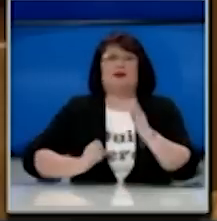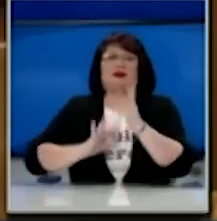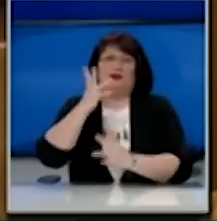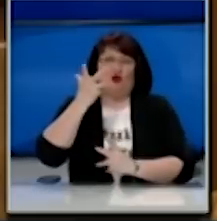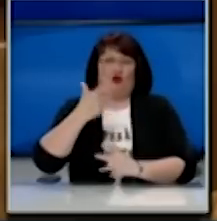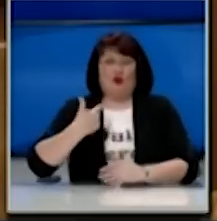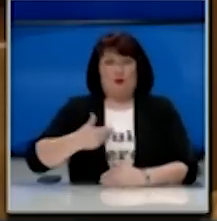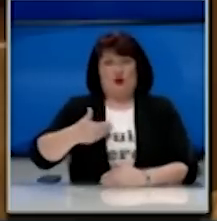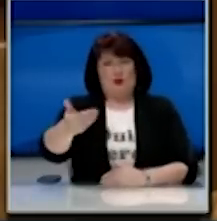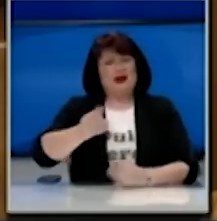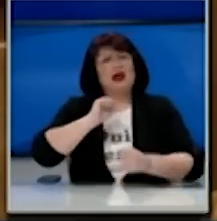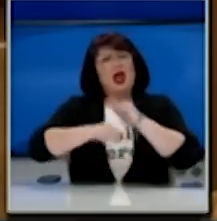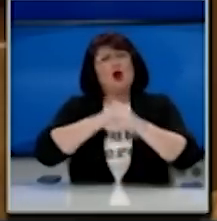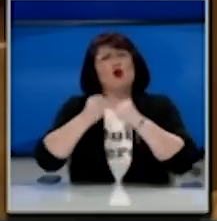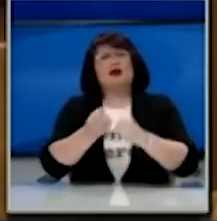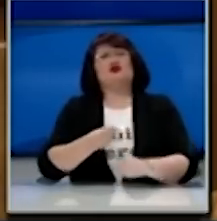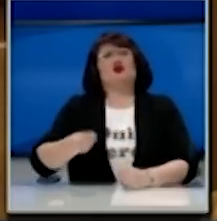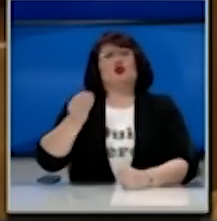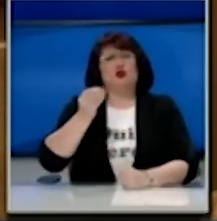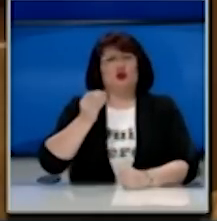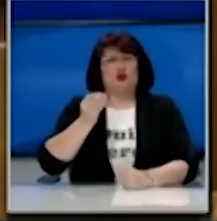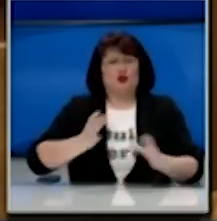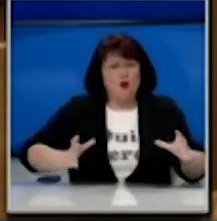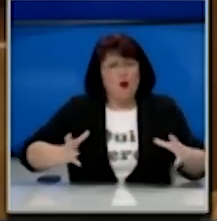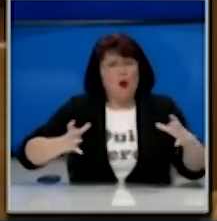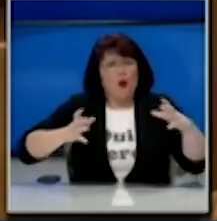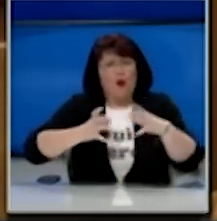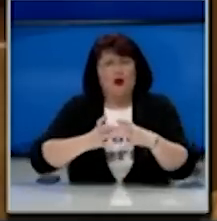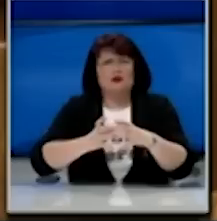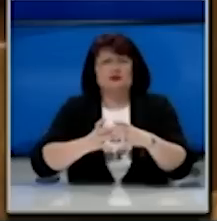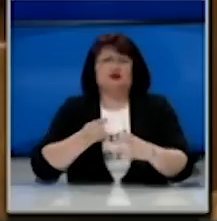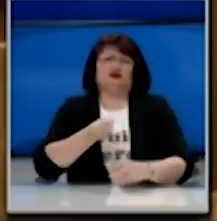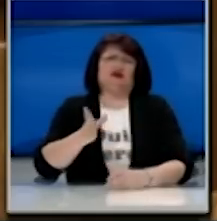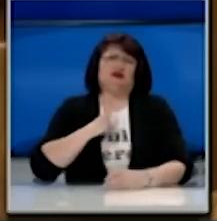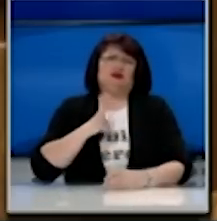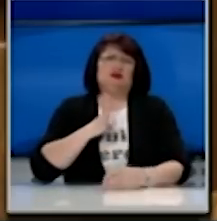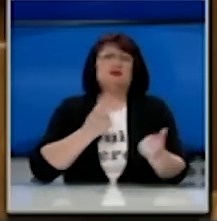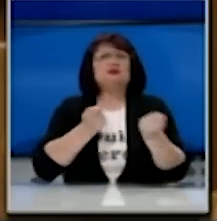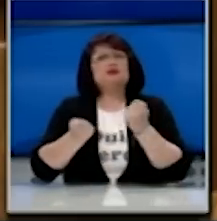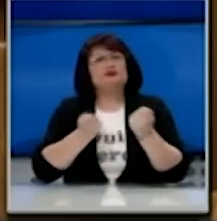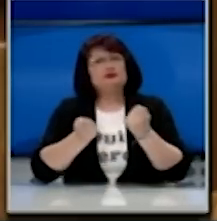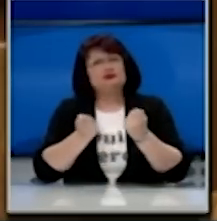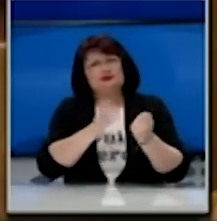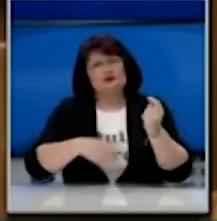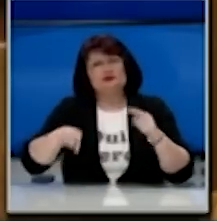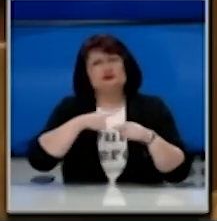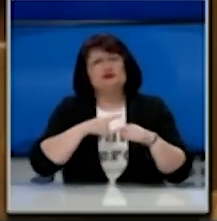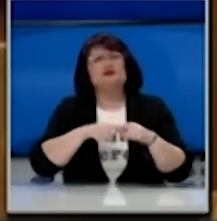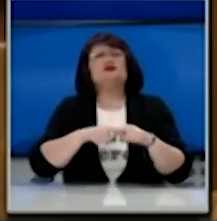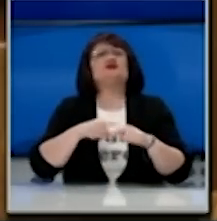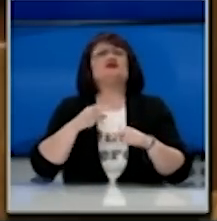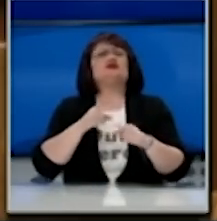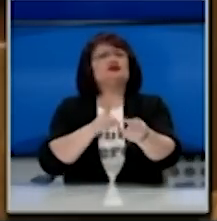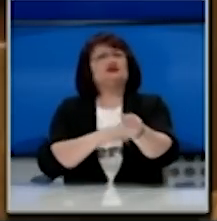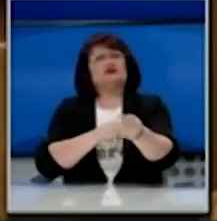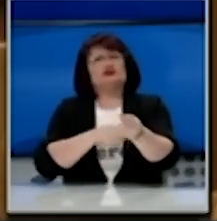αυτοί να δυναμώνουν, να μαζικοποιούνται, να αποκτούν συντονισμένο και πανελλαδικό χαρακτήρα